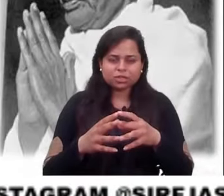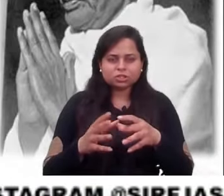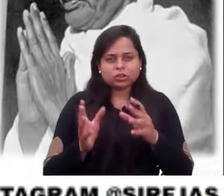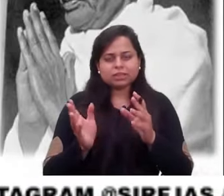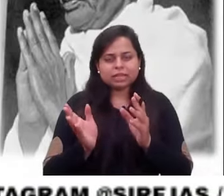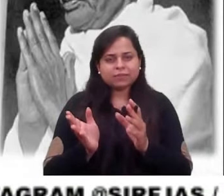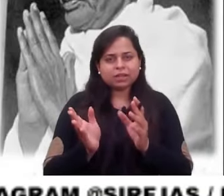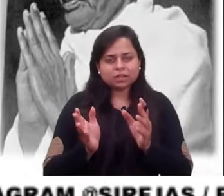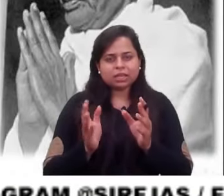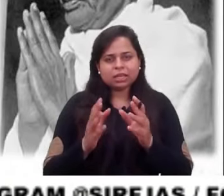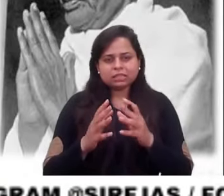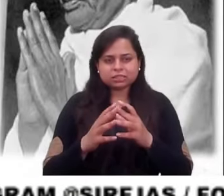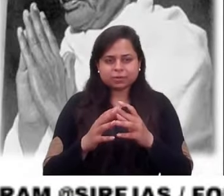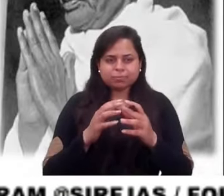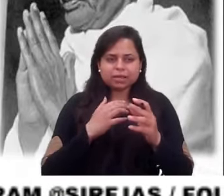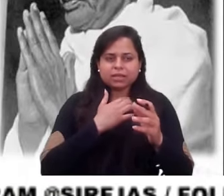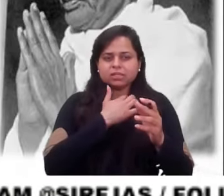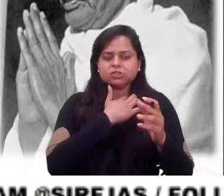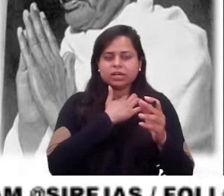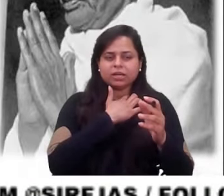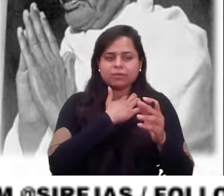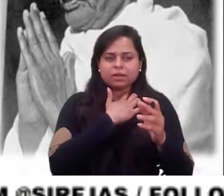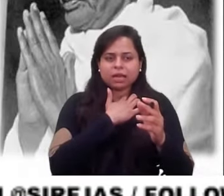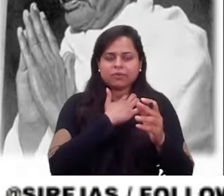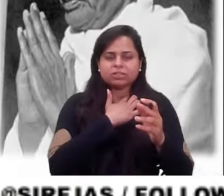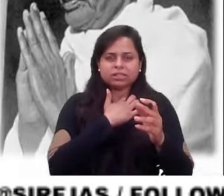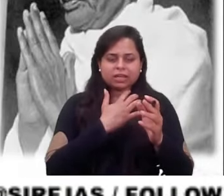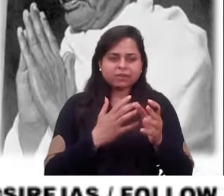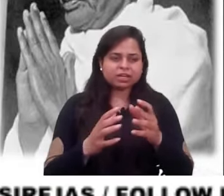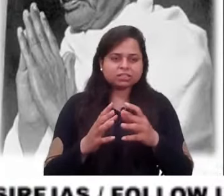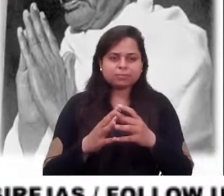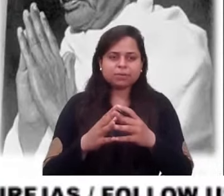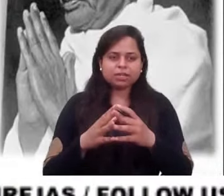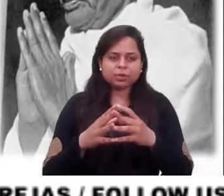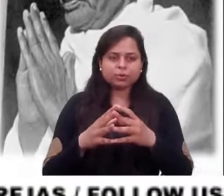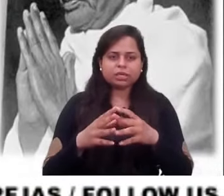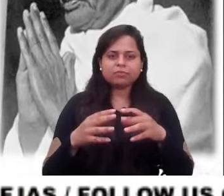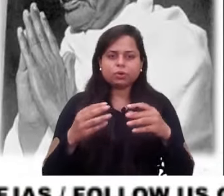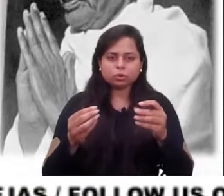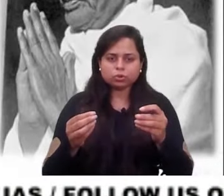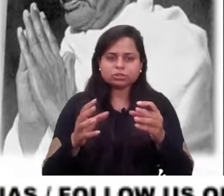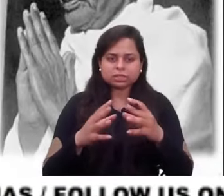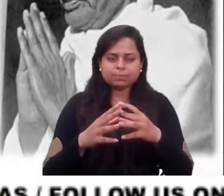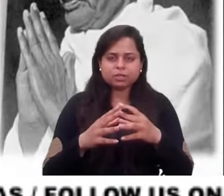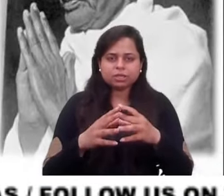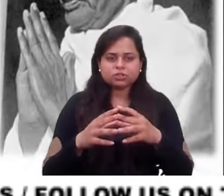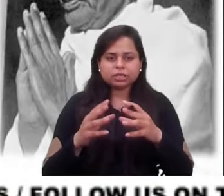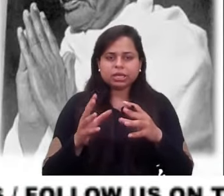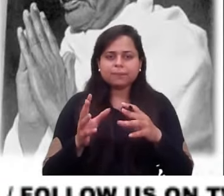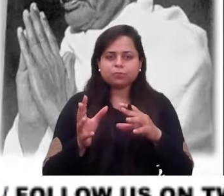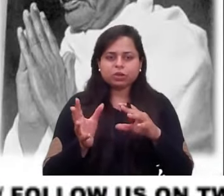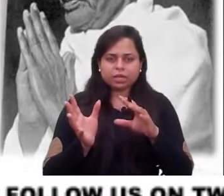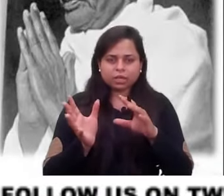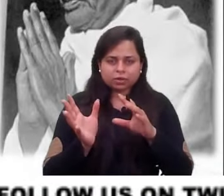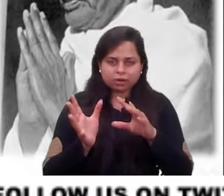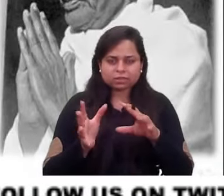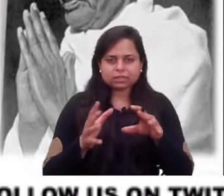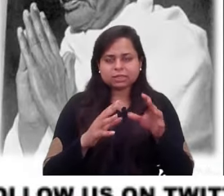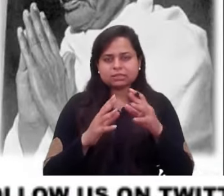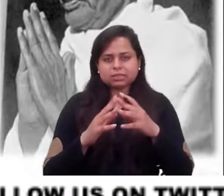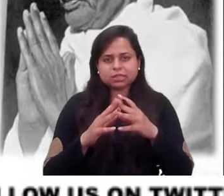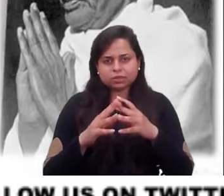कि देवनगरी स्क्रिप्ट में जहर लैंग्वेज इन देवनगरी स्क्रिप्ट यह